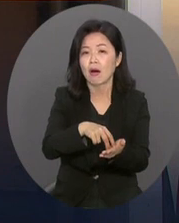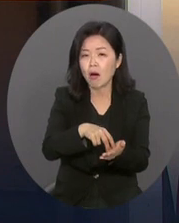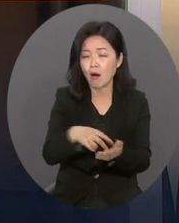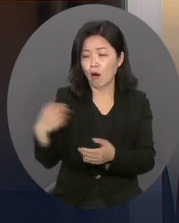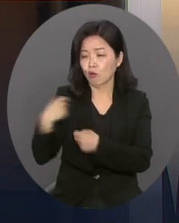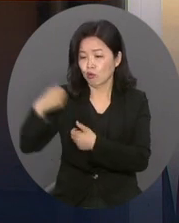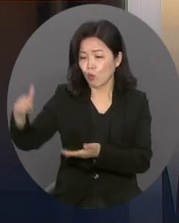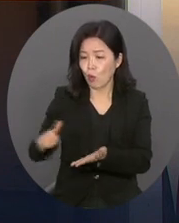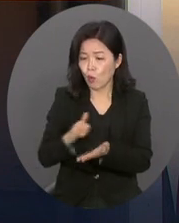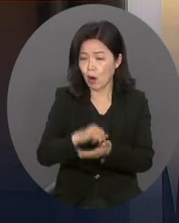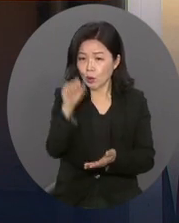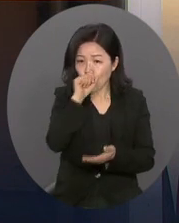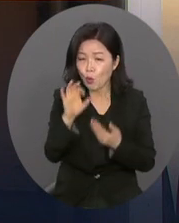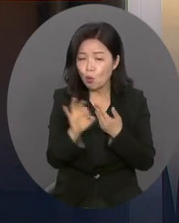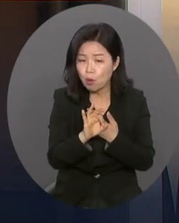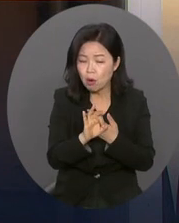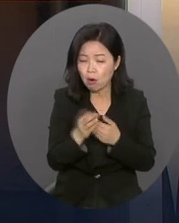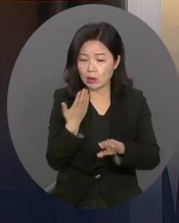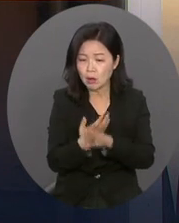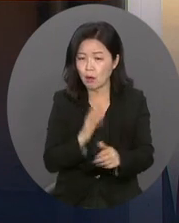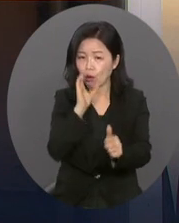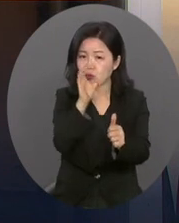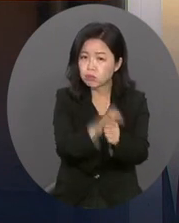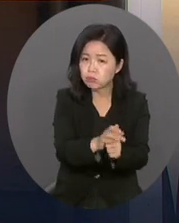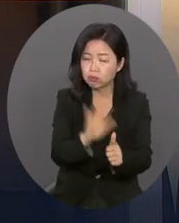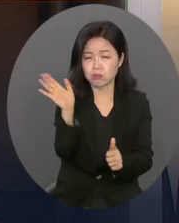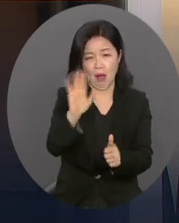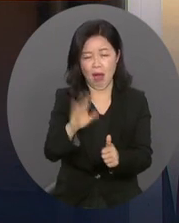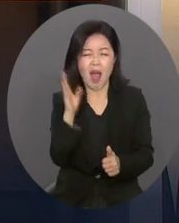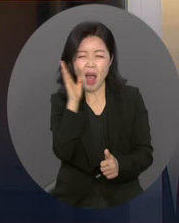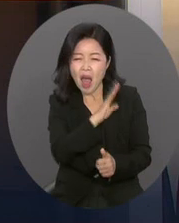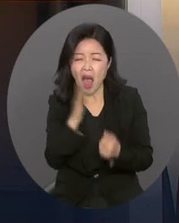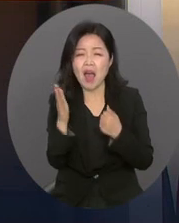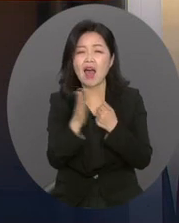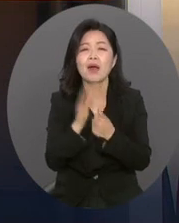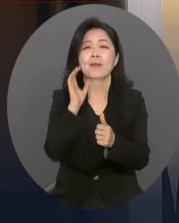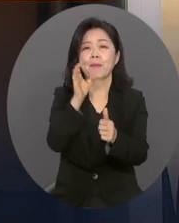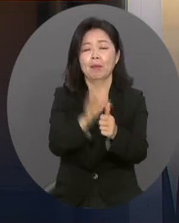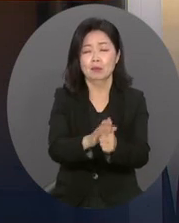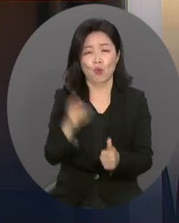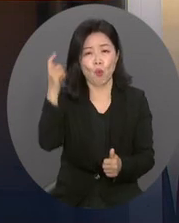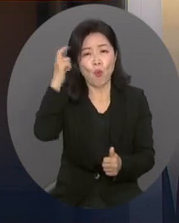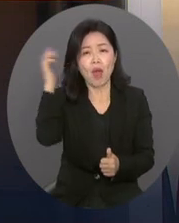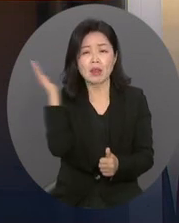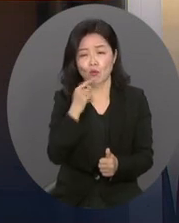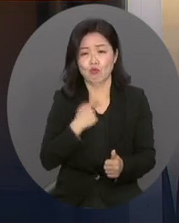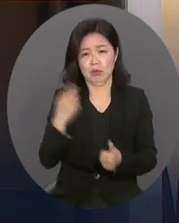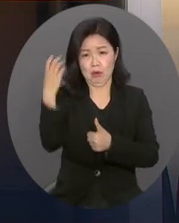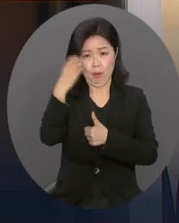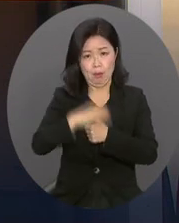것 같으면 다른 지자한테 넘길 방향이 아니에요. 나쁘니까 넘기는 거예요. 그런데 나쁜 것을 저희들이